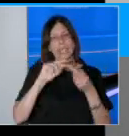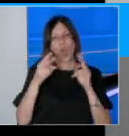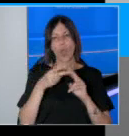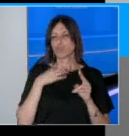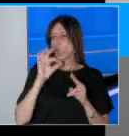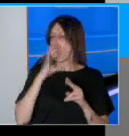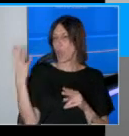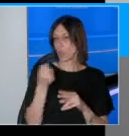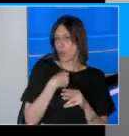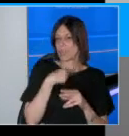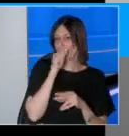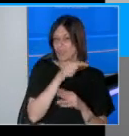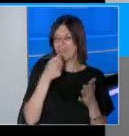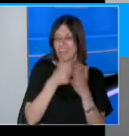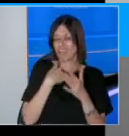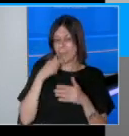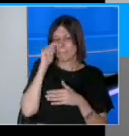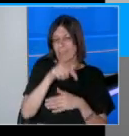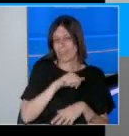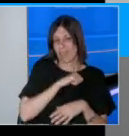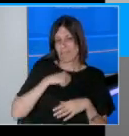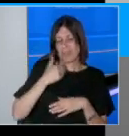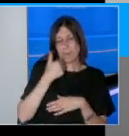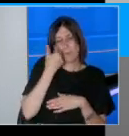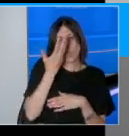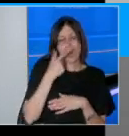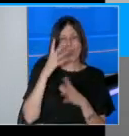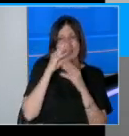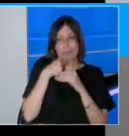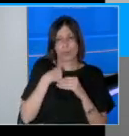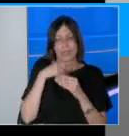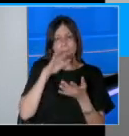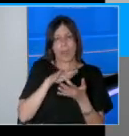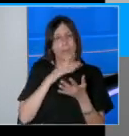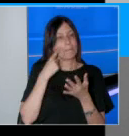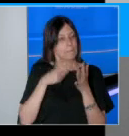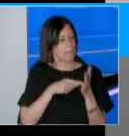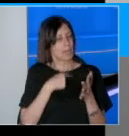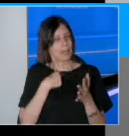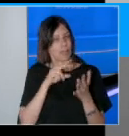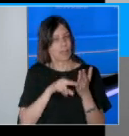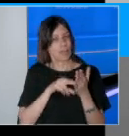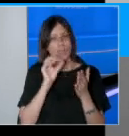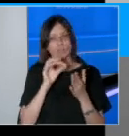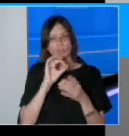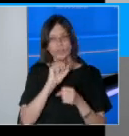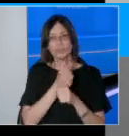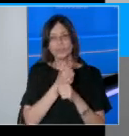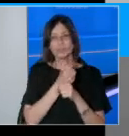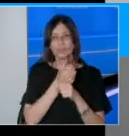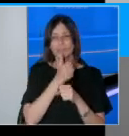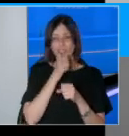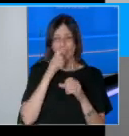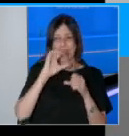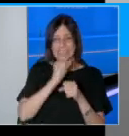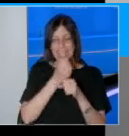אחד לא לקח אותי לשם עד שאני הגעתי לשם כאדם בוגר, אף אחד לא דיבר איתי על המקום, אם היו מראים לי תמונה של אבן השתייה, של הסלע